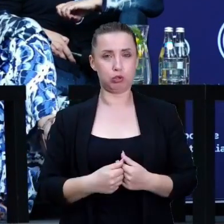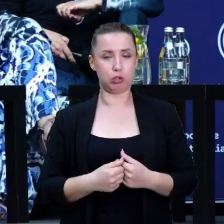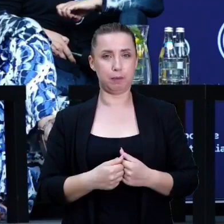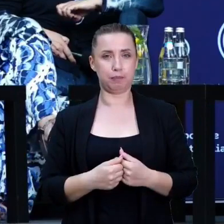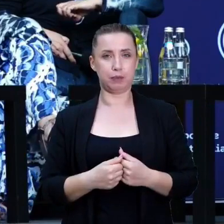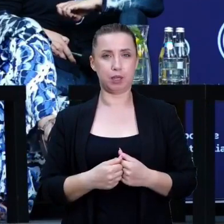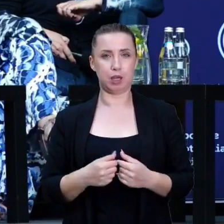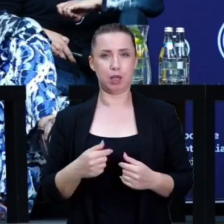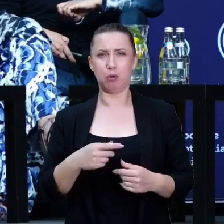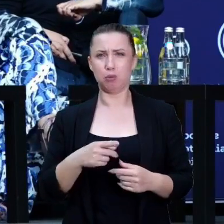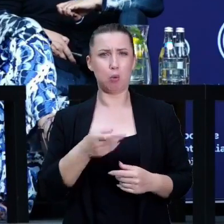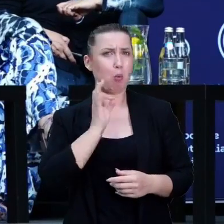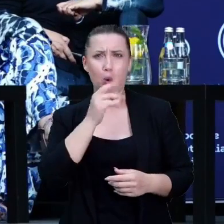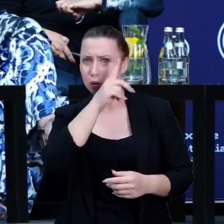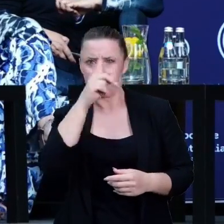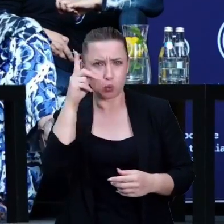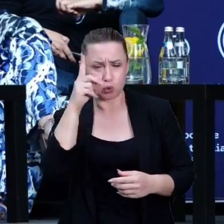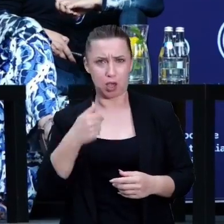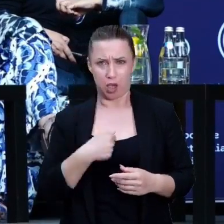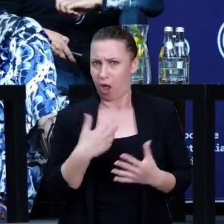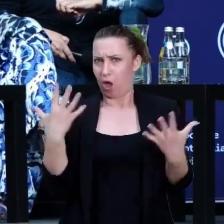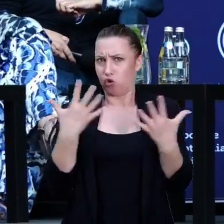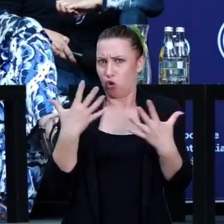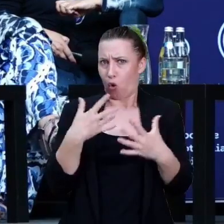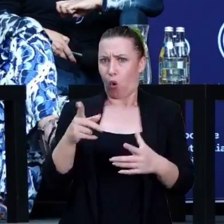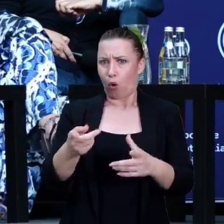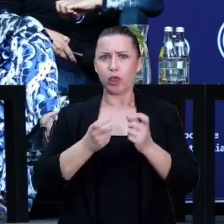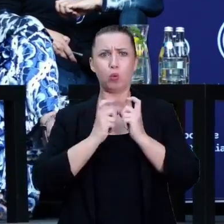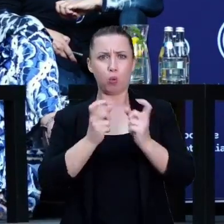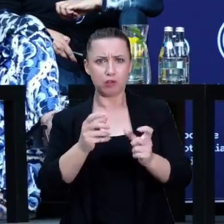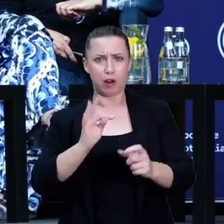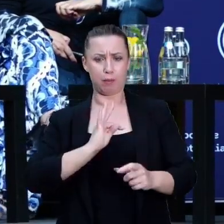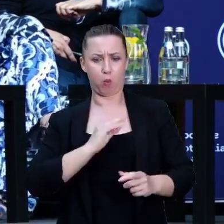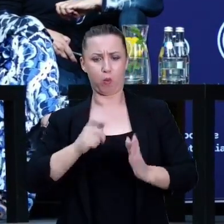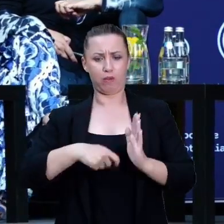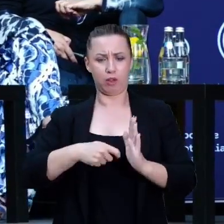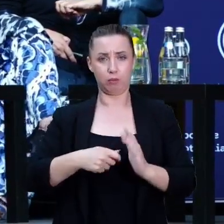ten film, czyli zupełnie młodych ludzi. No i to było, muszę powiedzieć, niezwykle